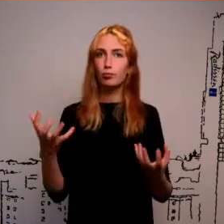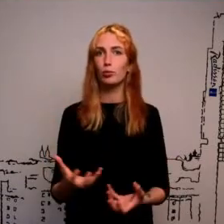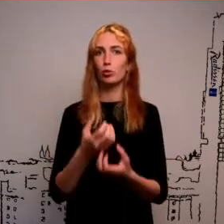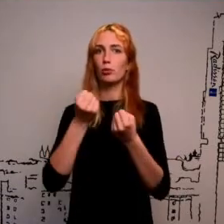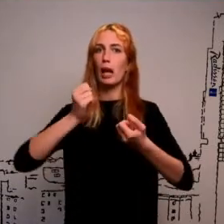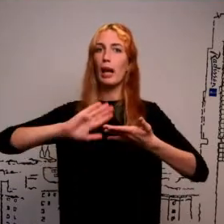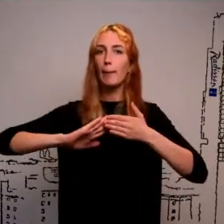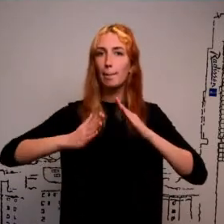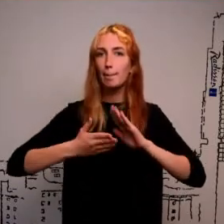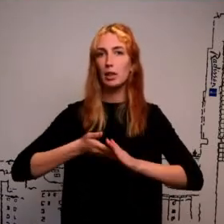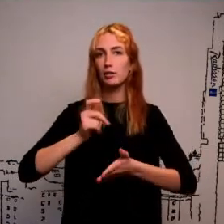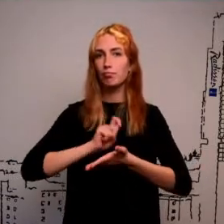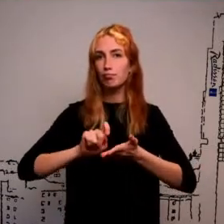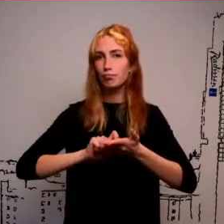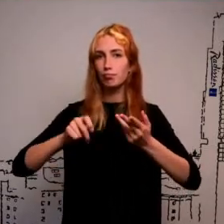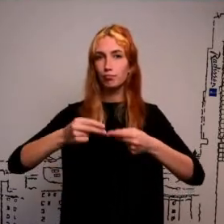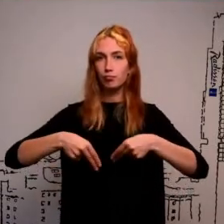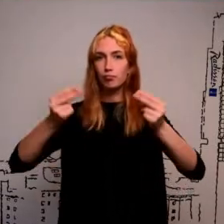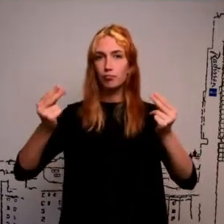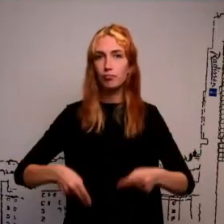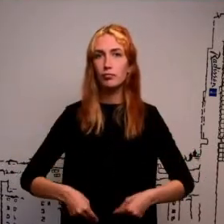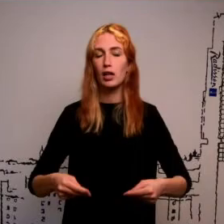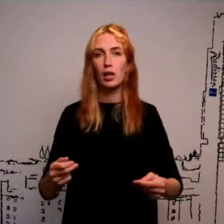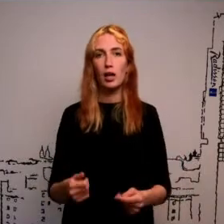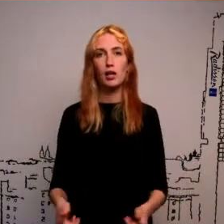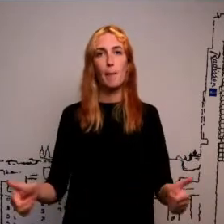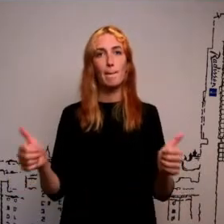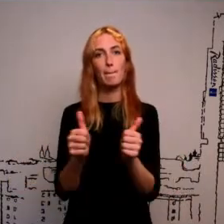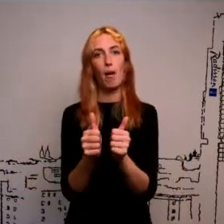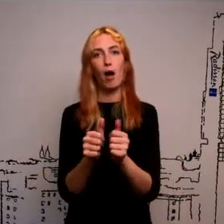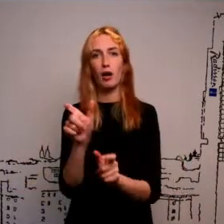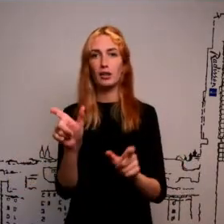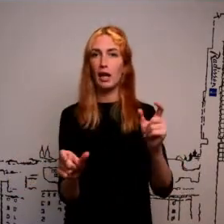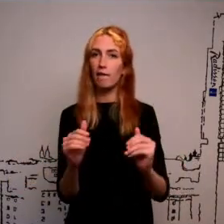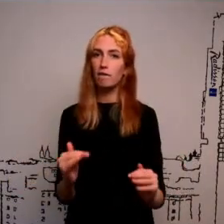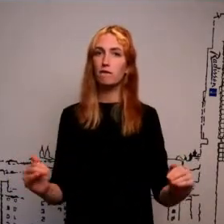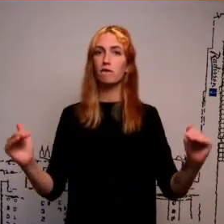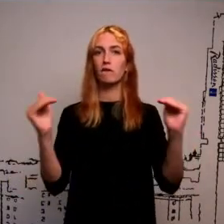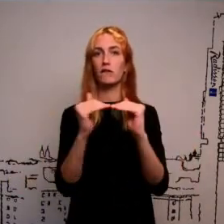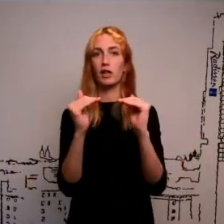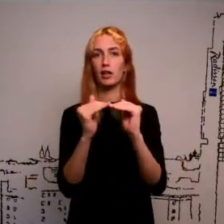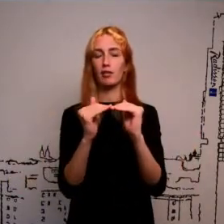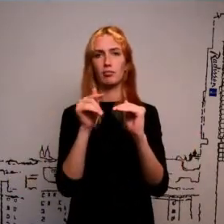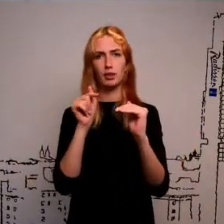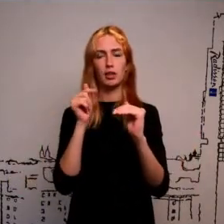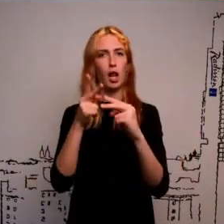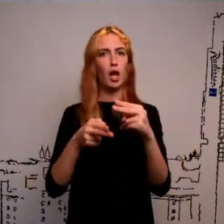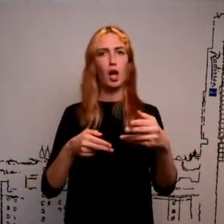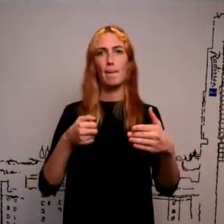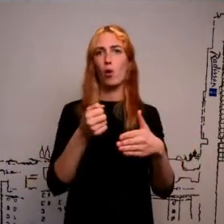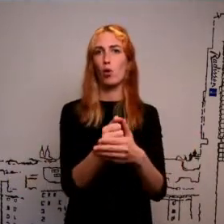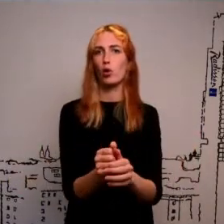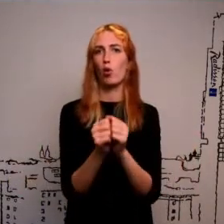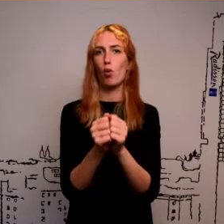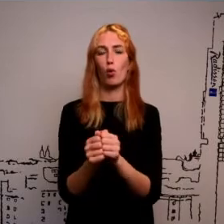on leping ja me oleme võrdsed partnerid, et tahaks seda joont hoida lõpuni välja kõigiga,